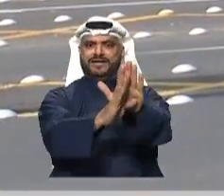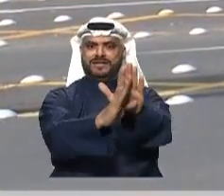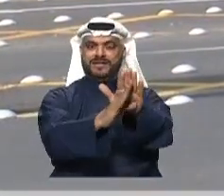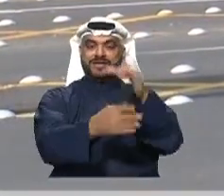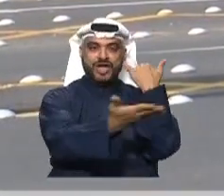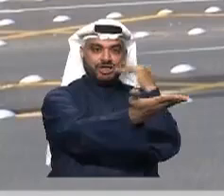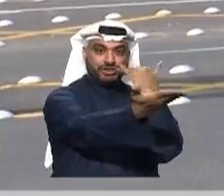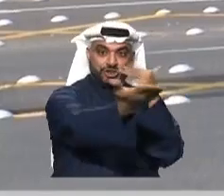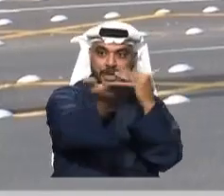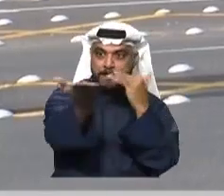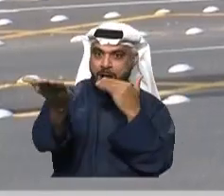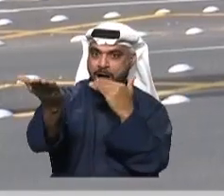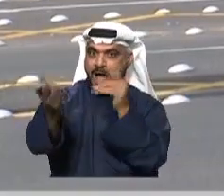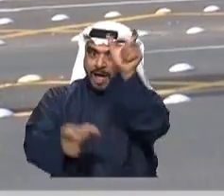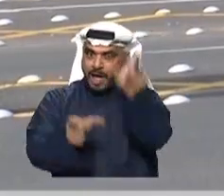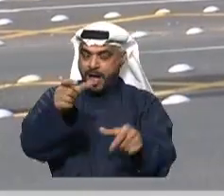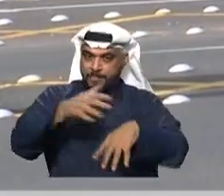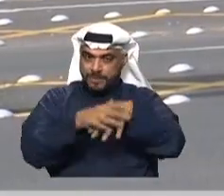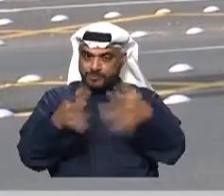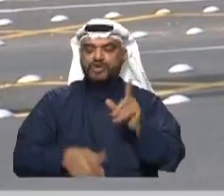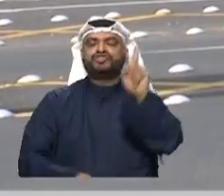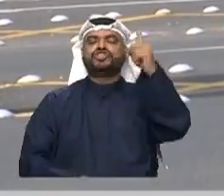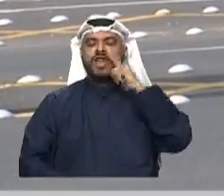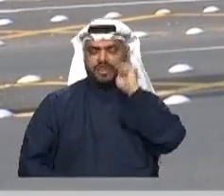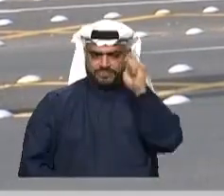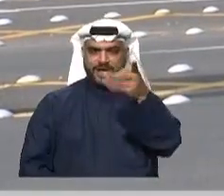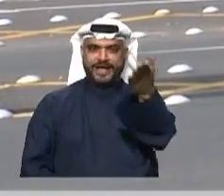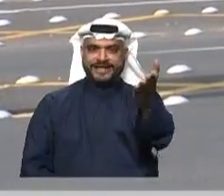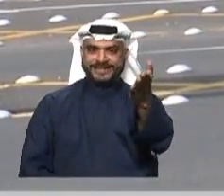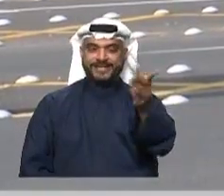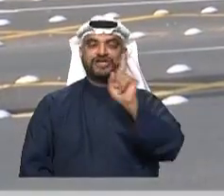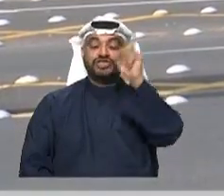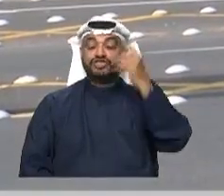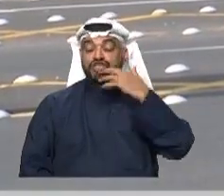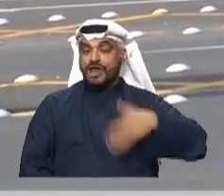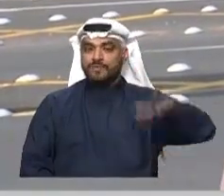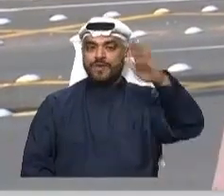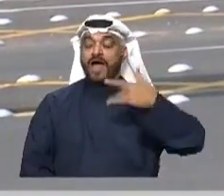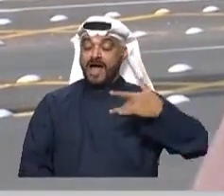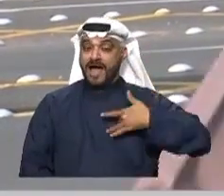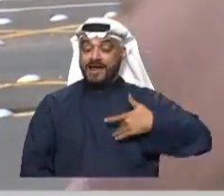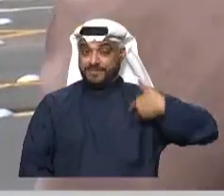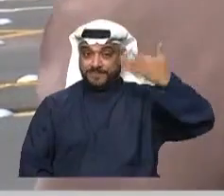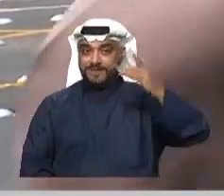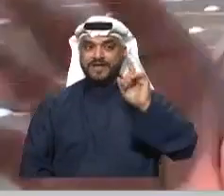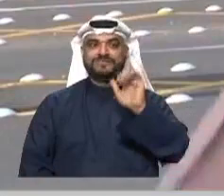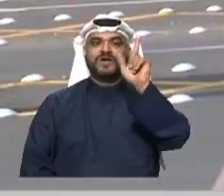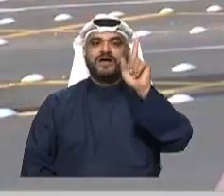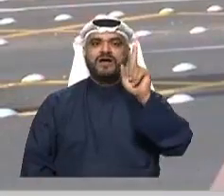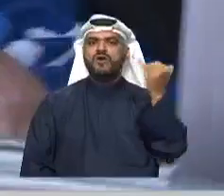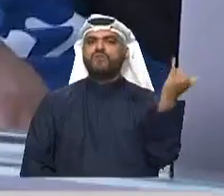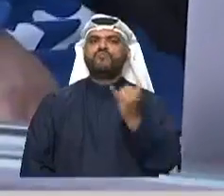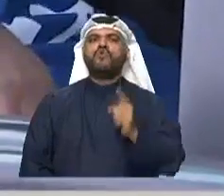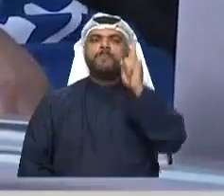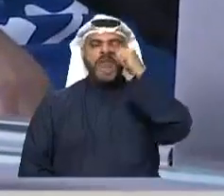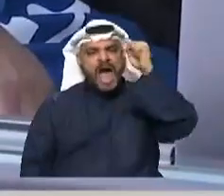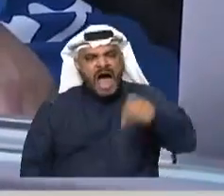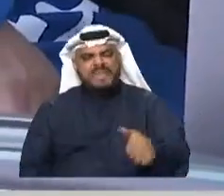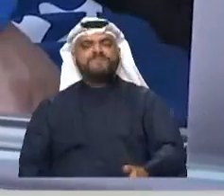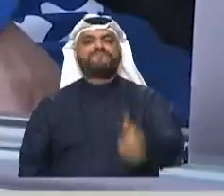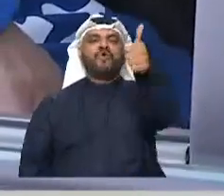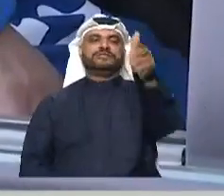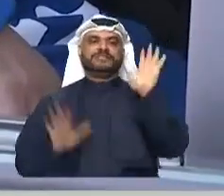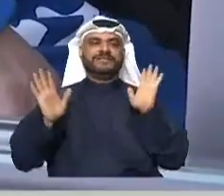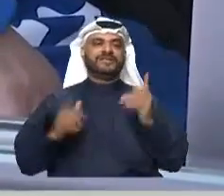صغار بس ان شاء الله ثقتنا فيكم كبيره وانتم كبار ان شاء الله اكيد متفائلين، فوزوا ما لكم شغل من نتائج ثانيه. ان شاء الله التوفيق